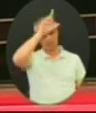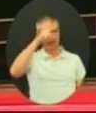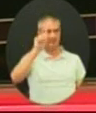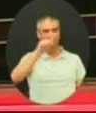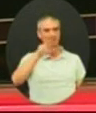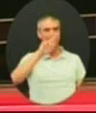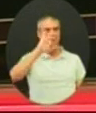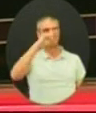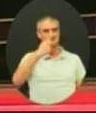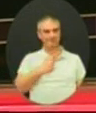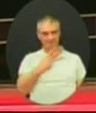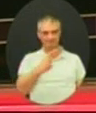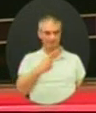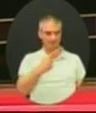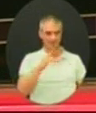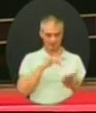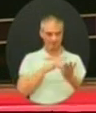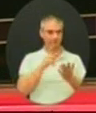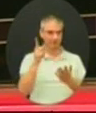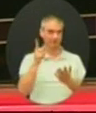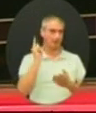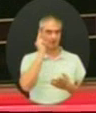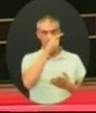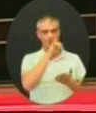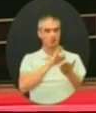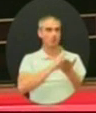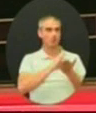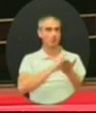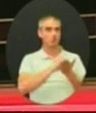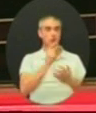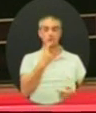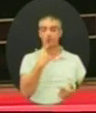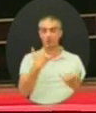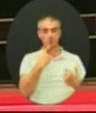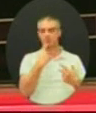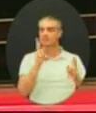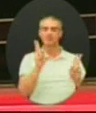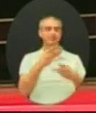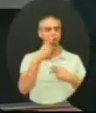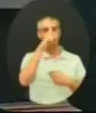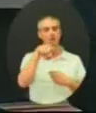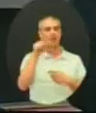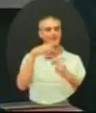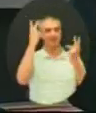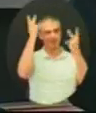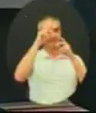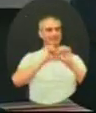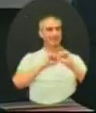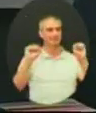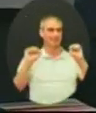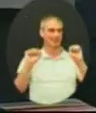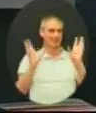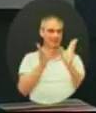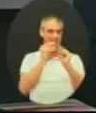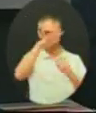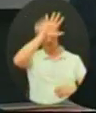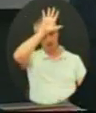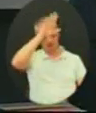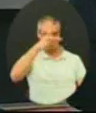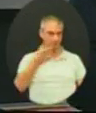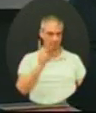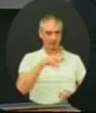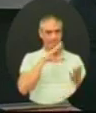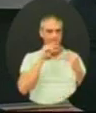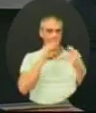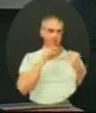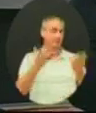זריף, שנמצא גם הוא בניו יורק, אומר היום שאי אפשר לבטל את הסכם הגרעין עם איראן, הם גם